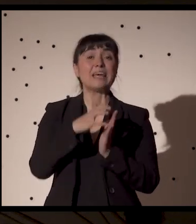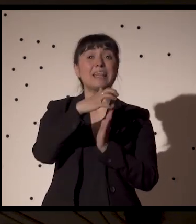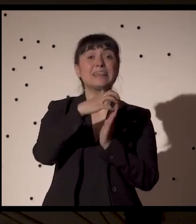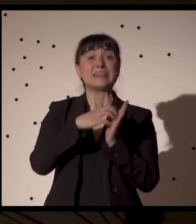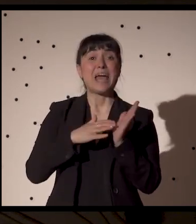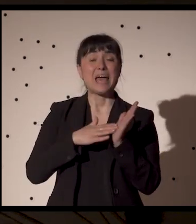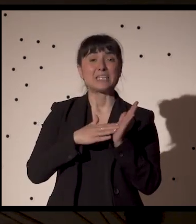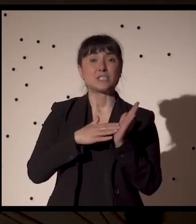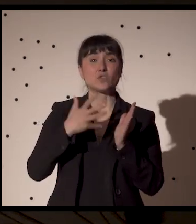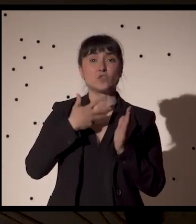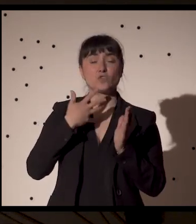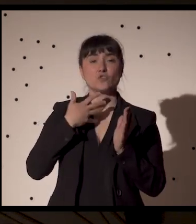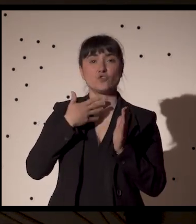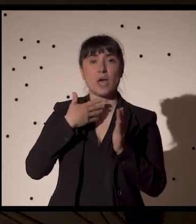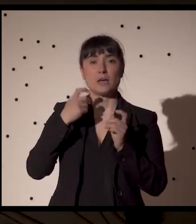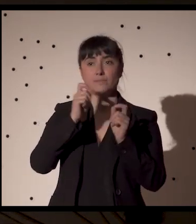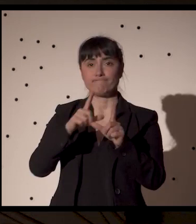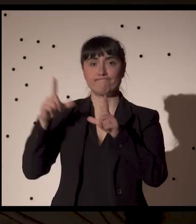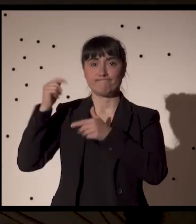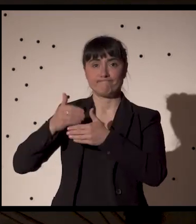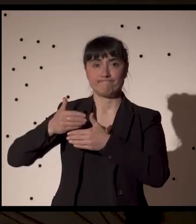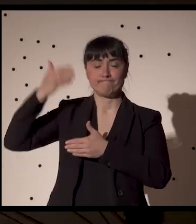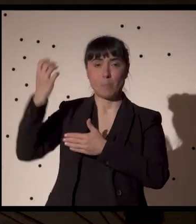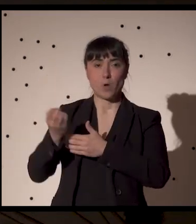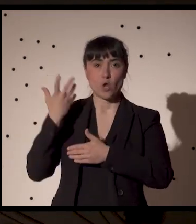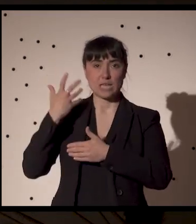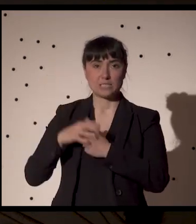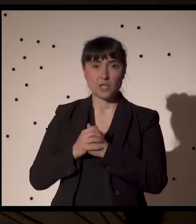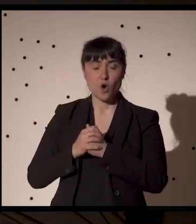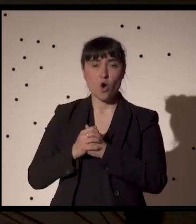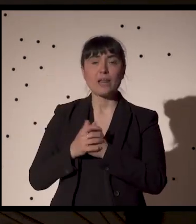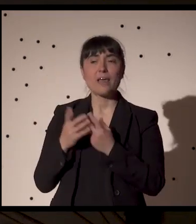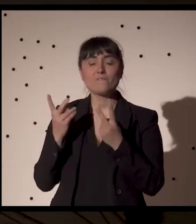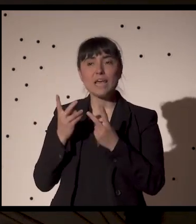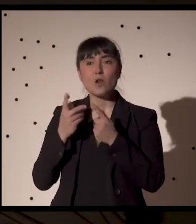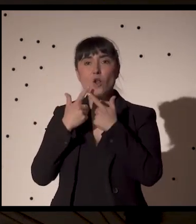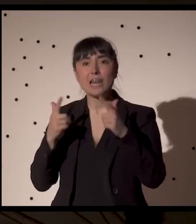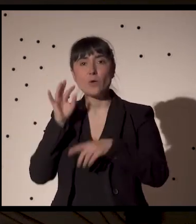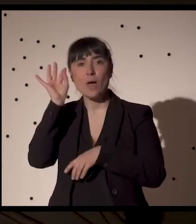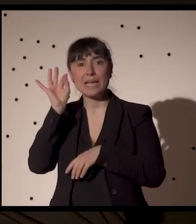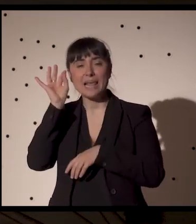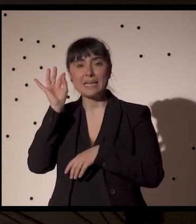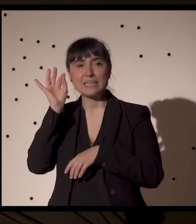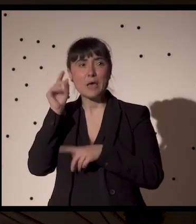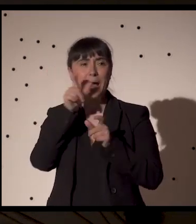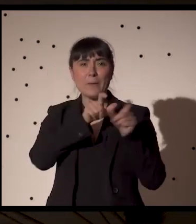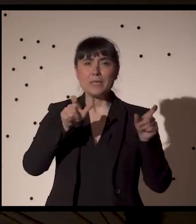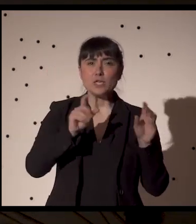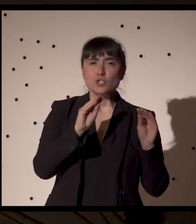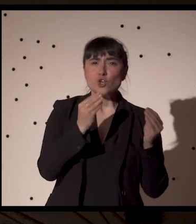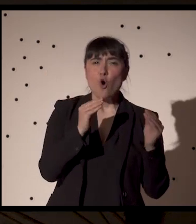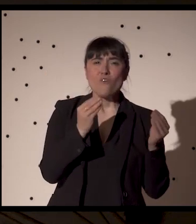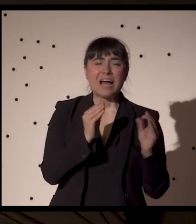riportato in una proiezione di testo che riporta anche la lingua inglese mi ha fatto molto piacere vedere un gruppo di giovani giovanissimi direi